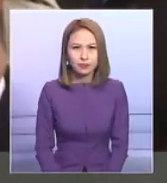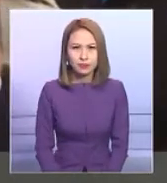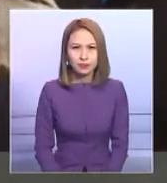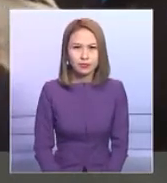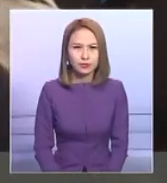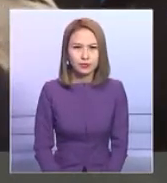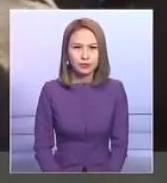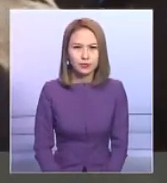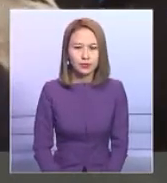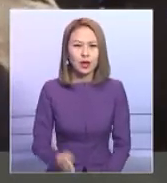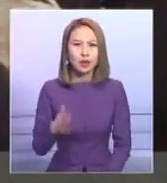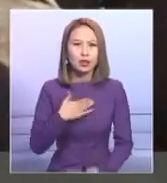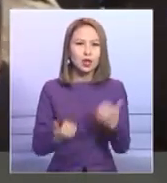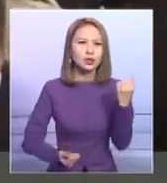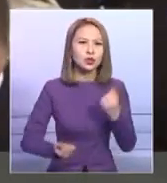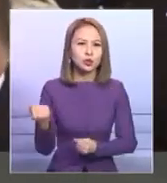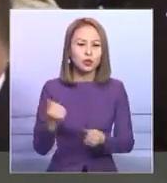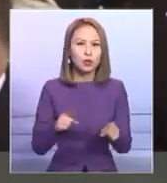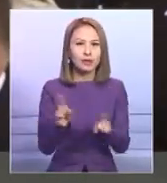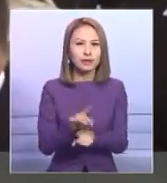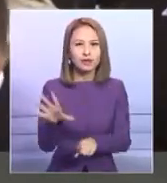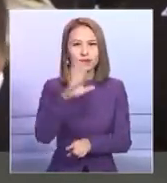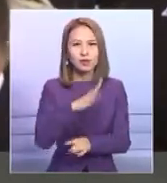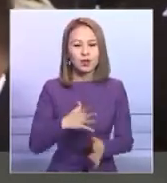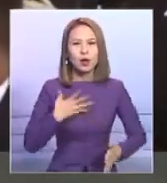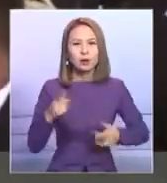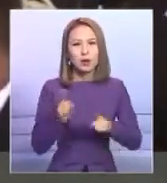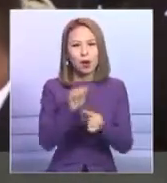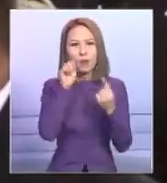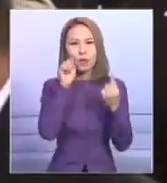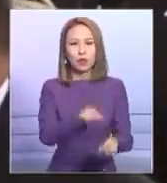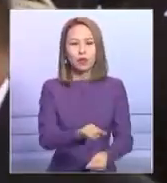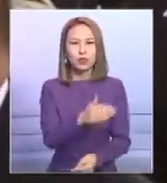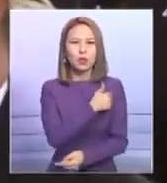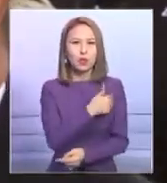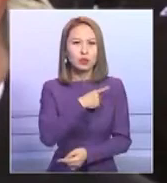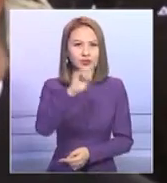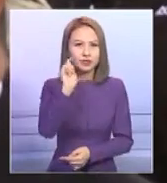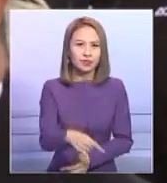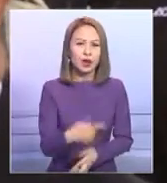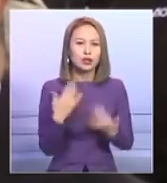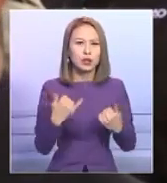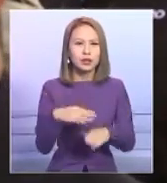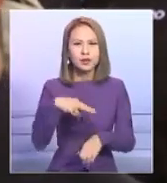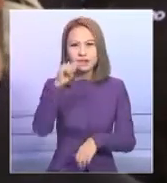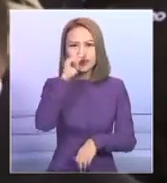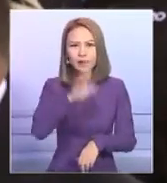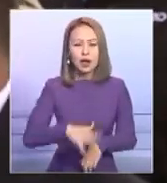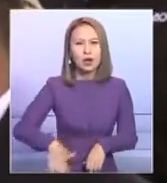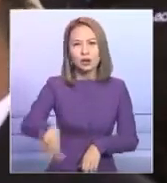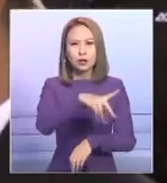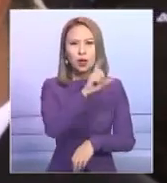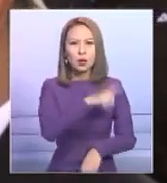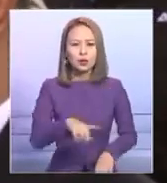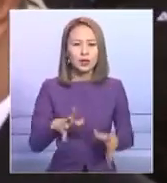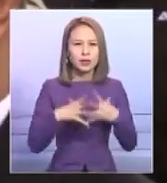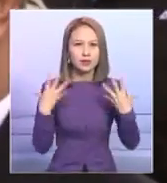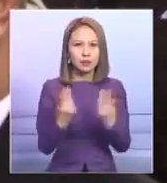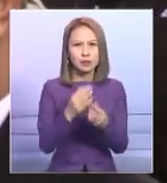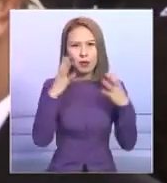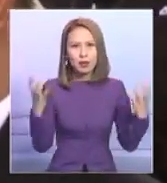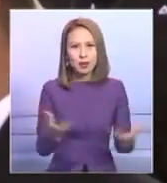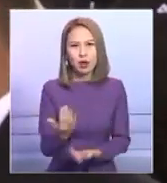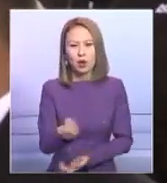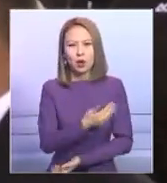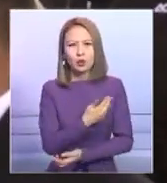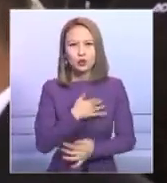terör olayları. Жүргүзүүчүлөр адамзатты дүрлүктүргөн терроризмге өз каршылыктарын билдирди. Биз бейкүнө адамдардын жер жастанып, отбасылар менен